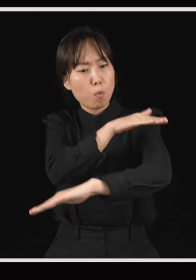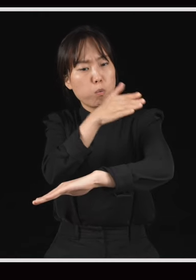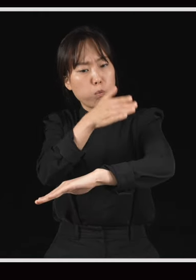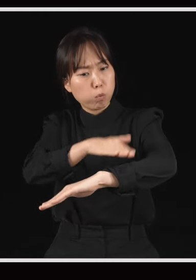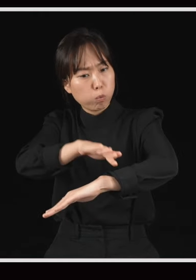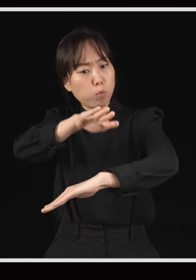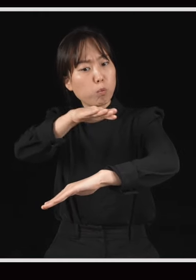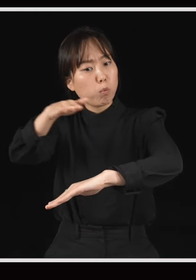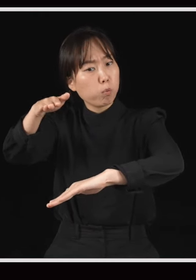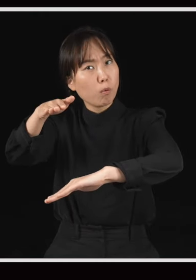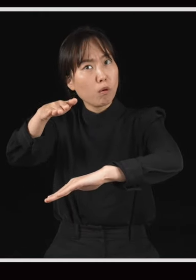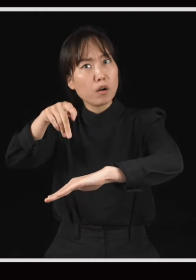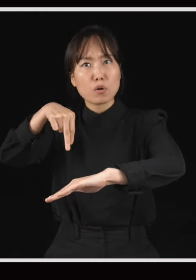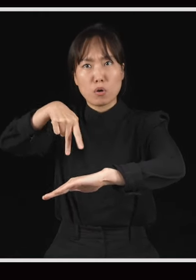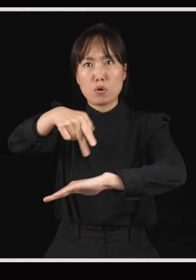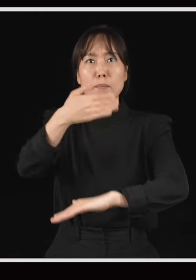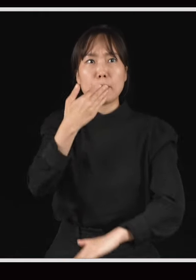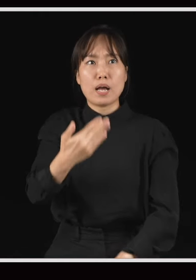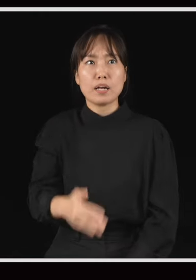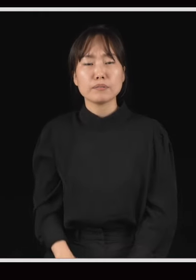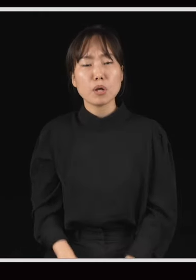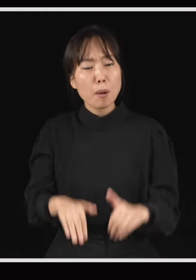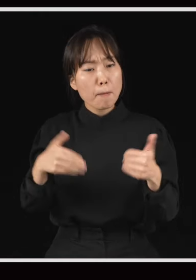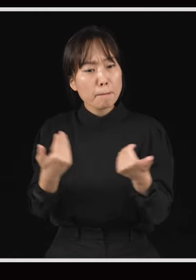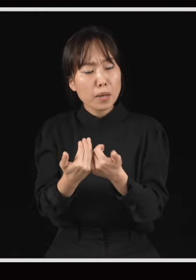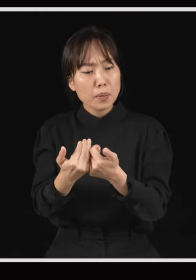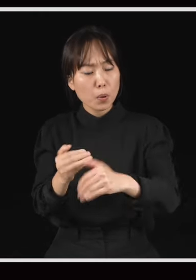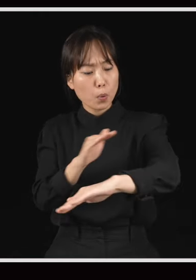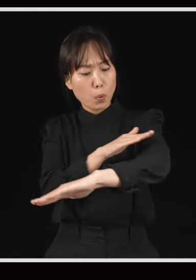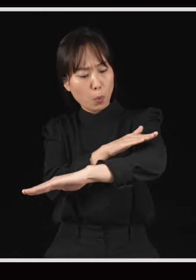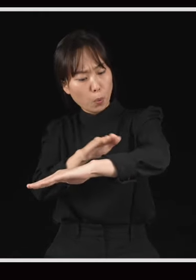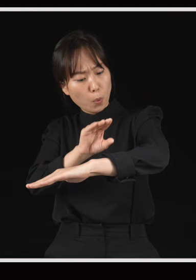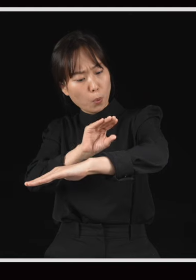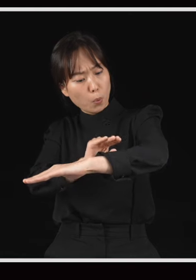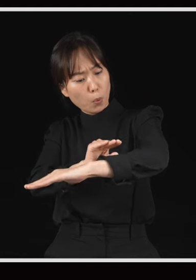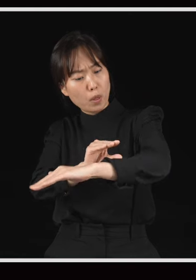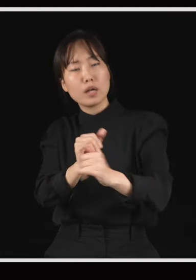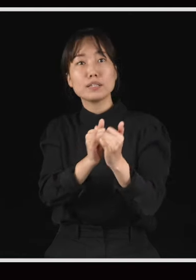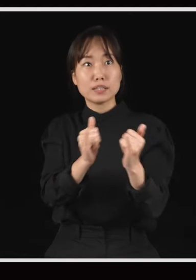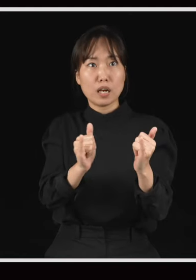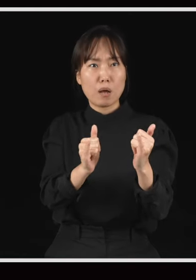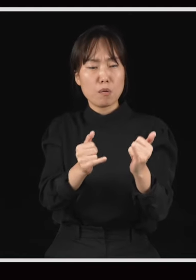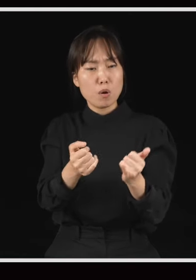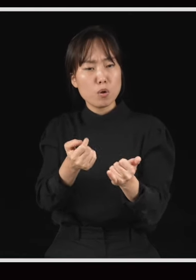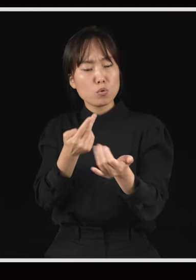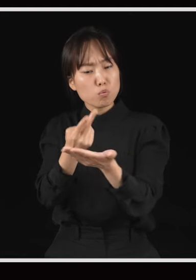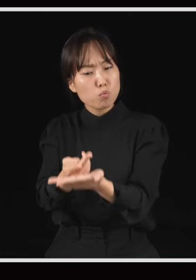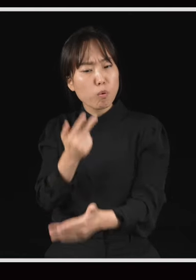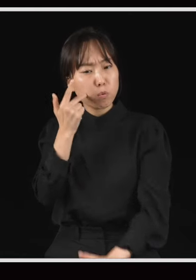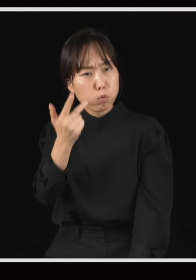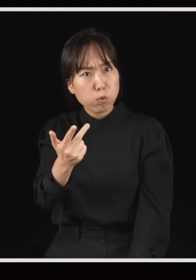금세 다시 걸으면서 회복할 수가 있어요. 근데 이 예비능이 아슬아슬한 경우에 일주일 정도 누워 계시면